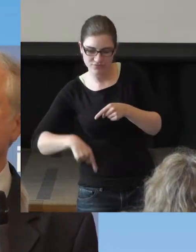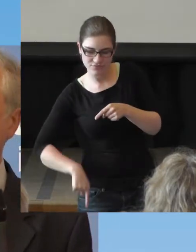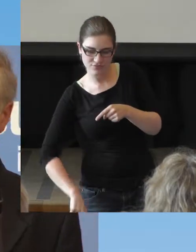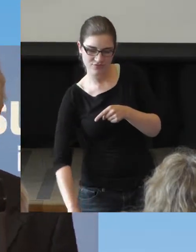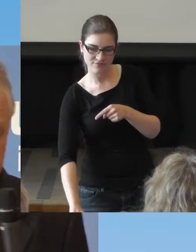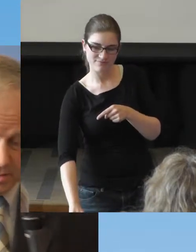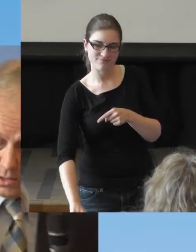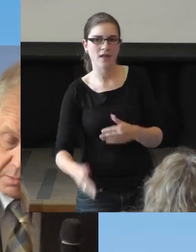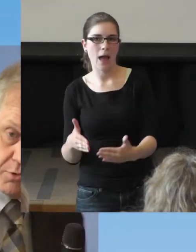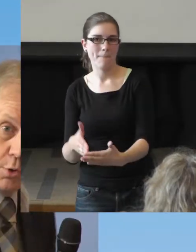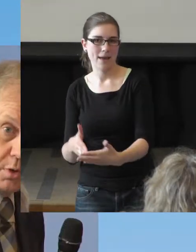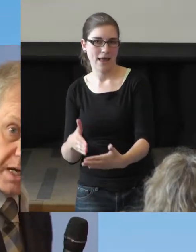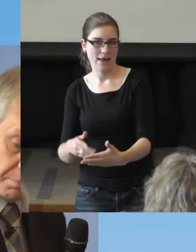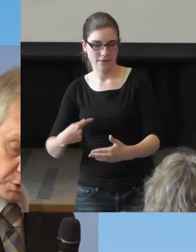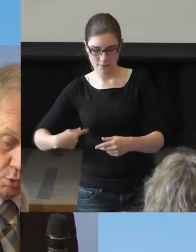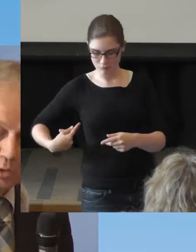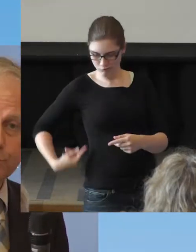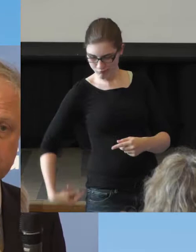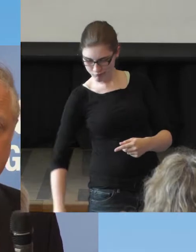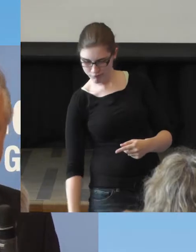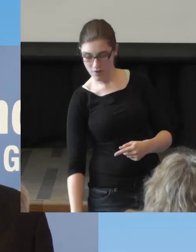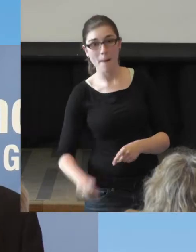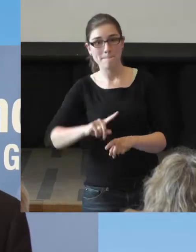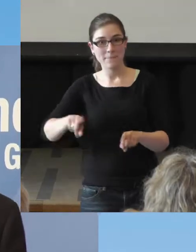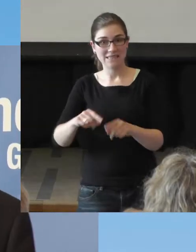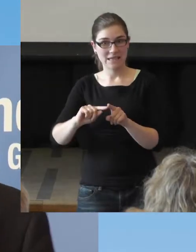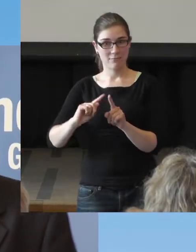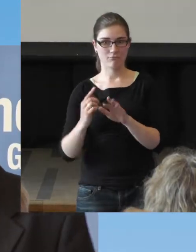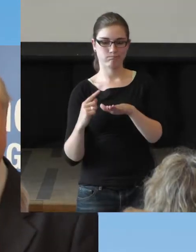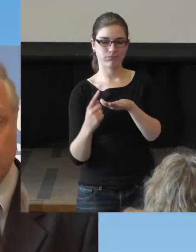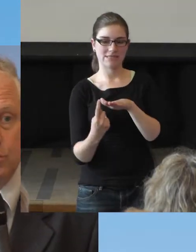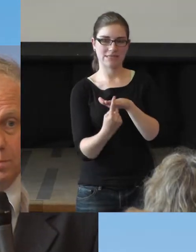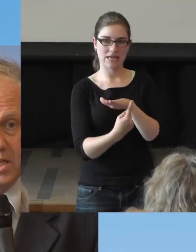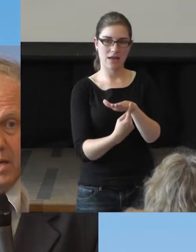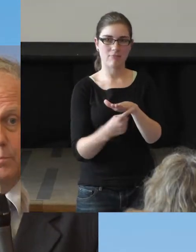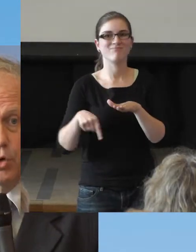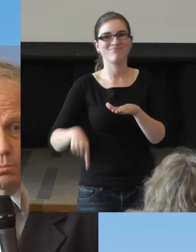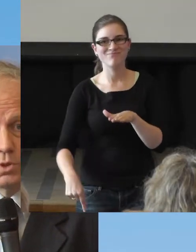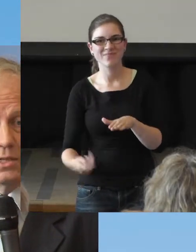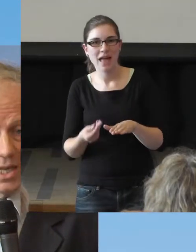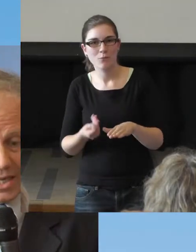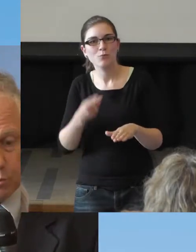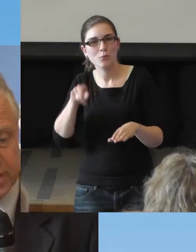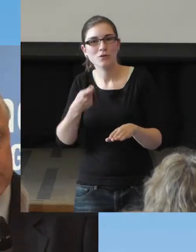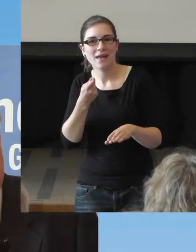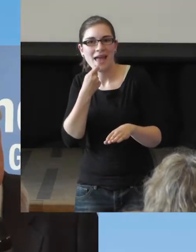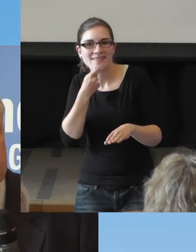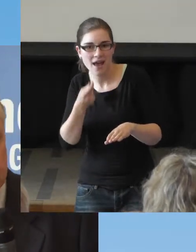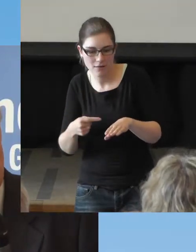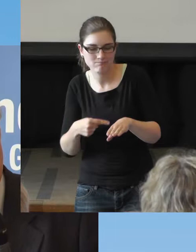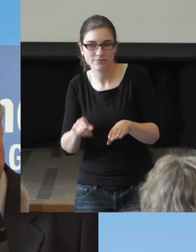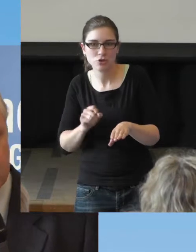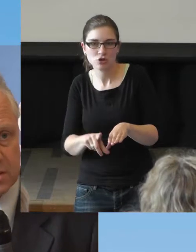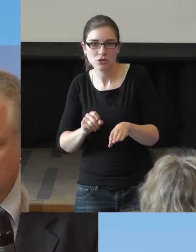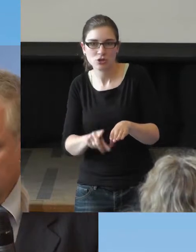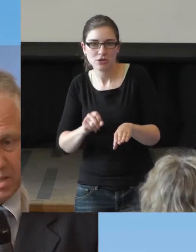schwersten, am Ende hier, sag mal vom Rückenmark bis zur großen Fußzehe, die Ernährung zu betreiben. Dort muss also Ernährung hingeschickt werden